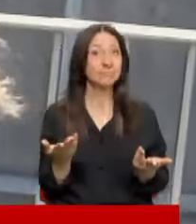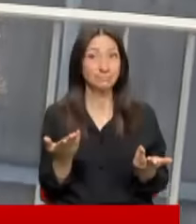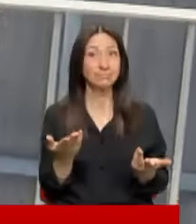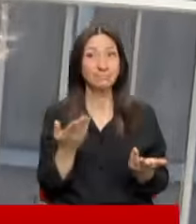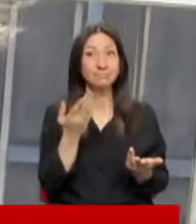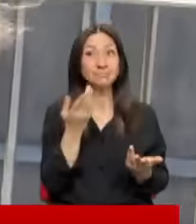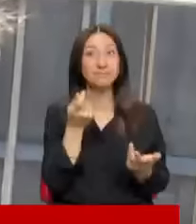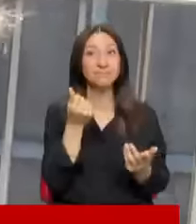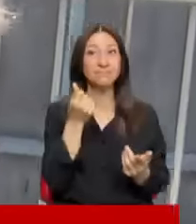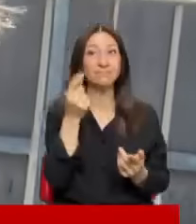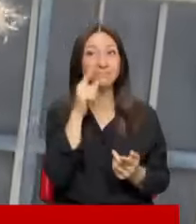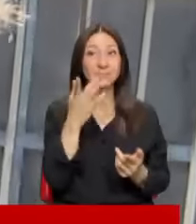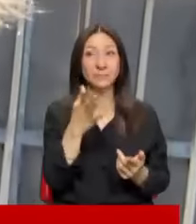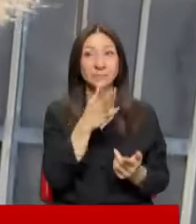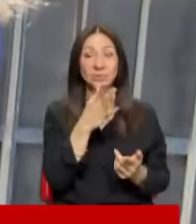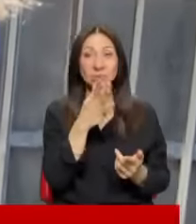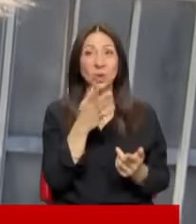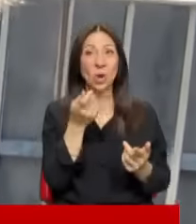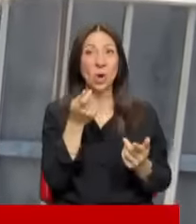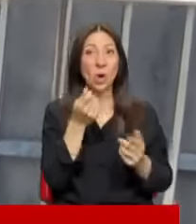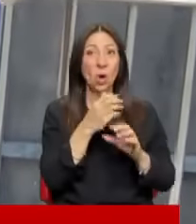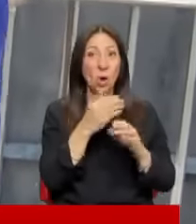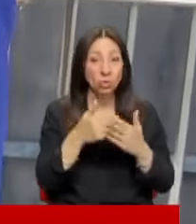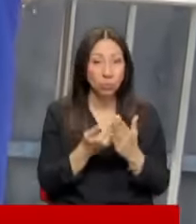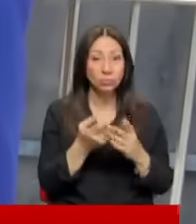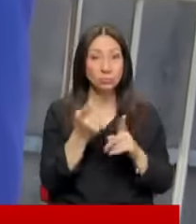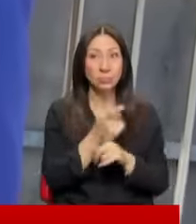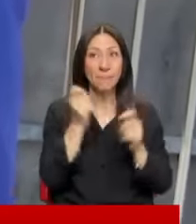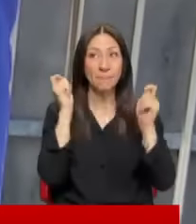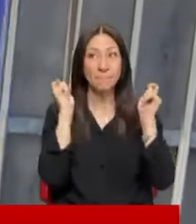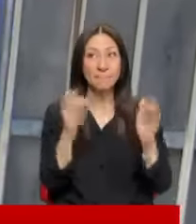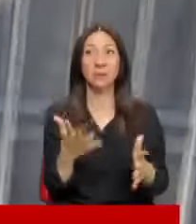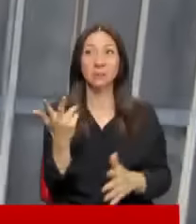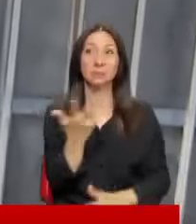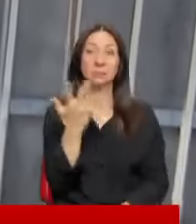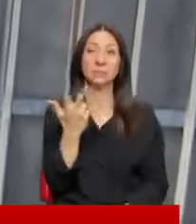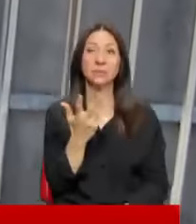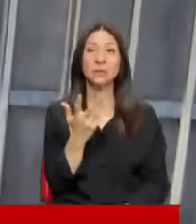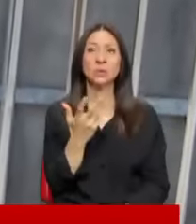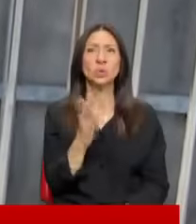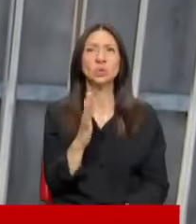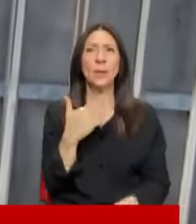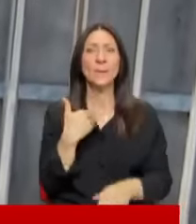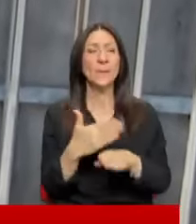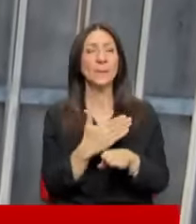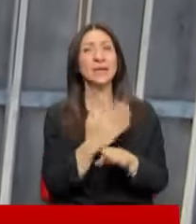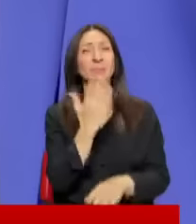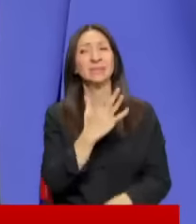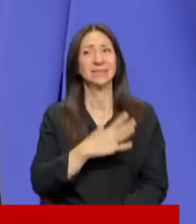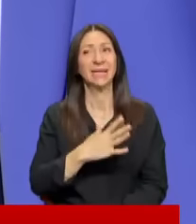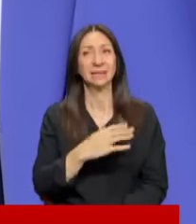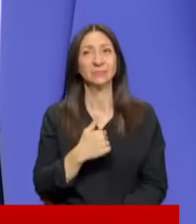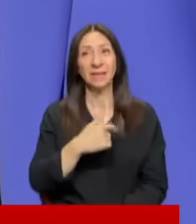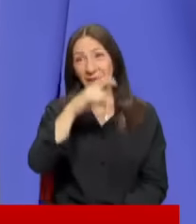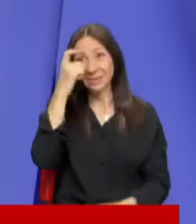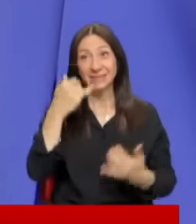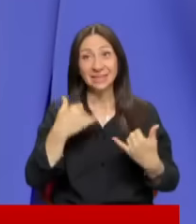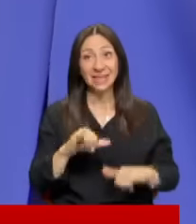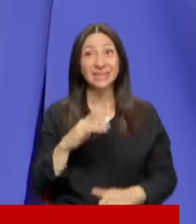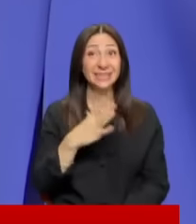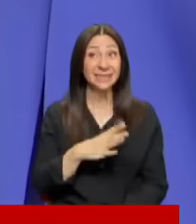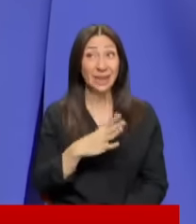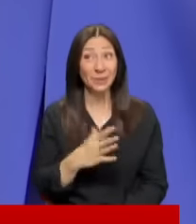maddi imkansızlıklar diyelim. Biliyorsunuz ki otobüs paraları dağları taşları aşmış durumda. Yoksa memleketime gitmek isterdim. Yaz tatili